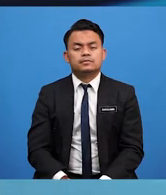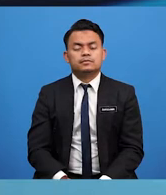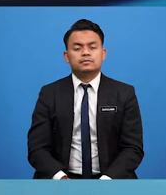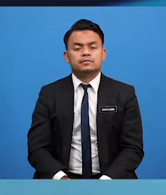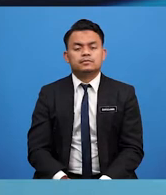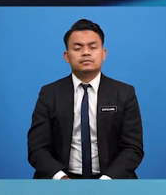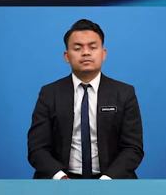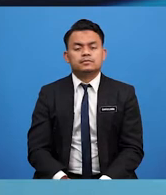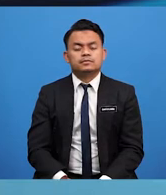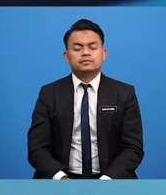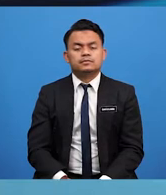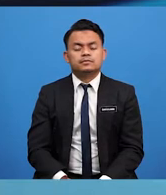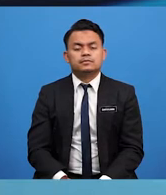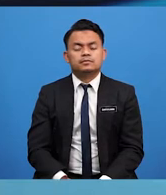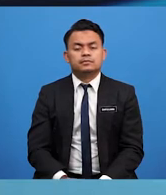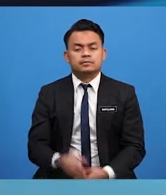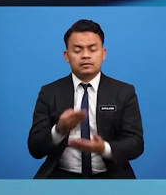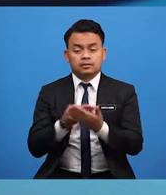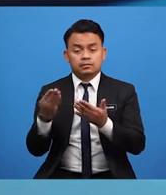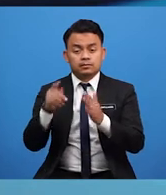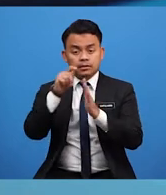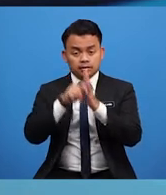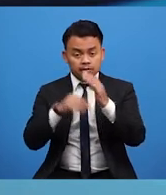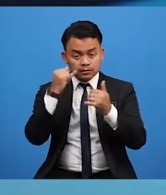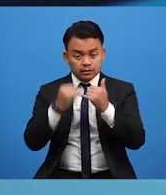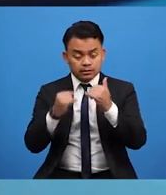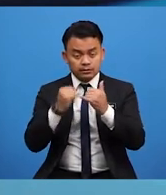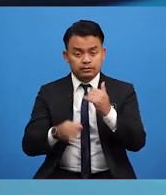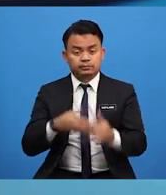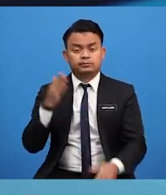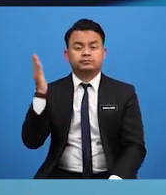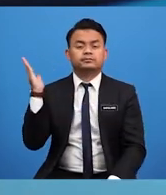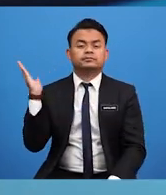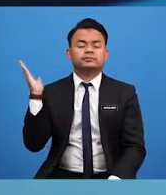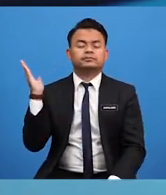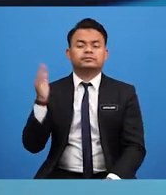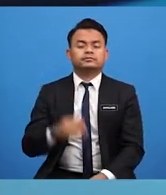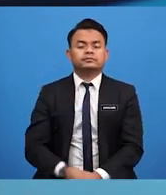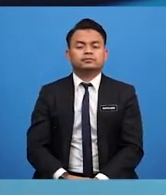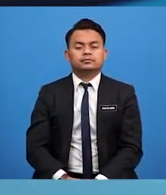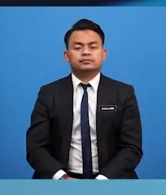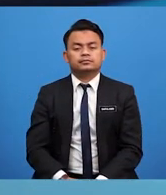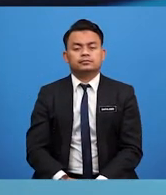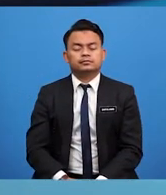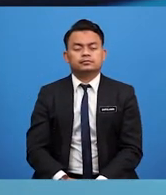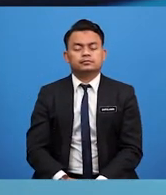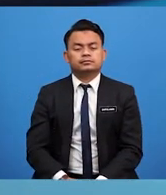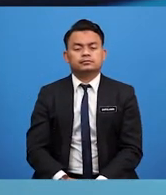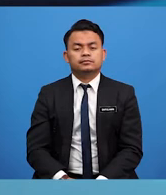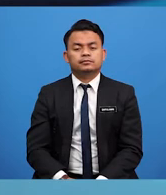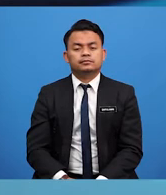cetak. Bahan yang terakhir ialah air panas. Air panas